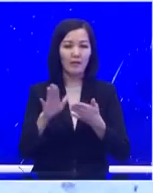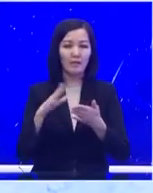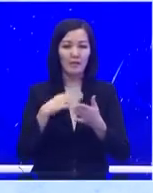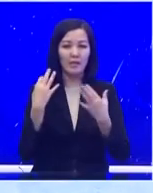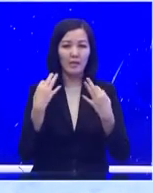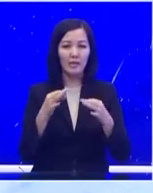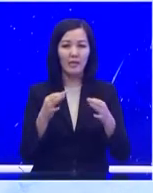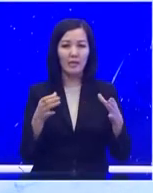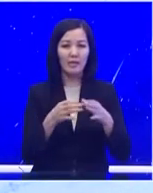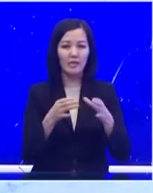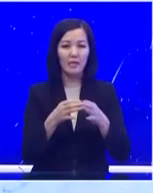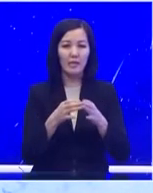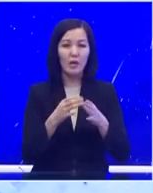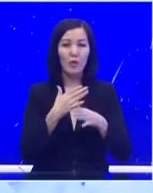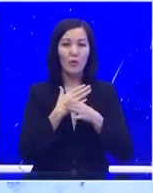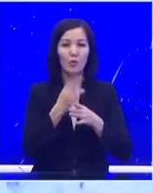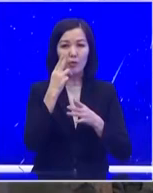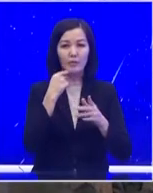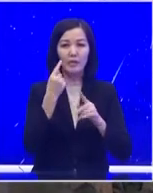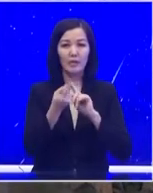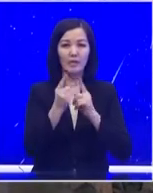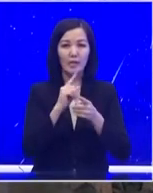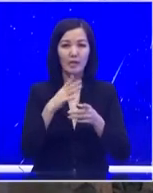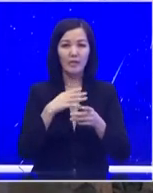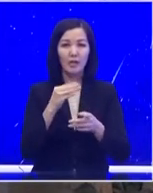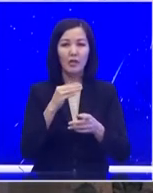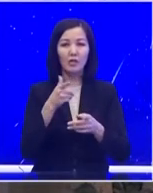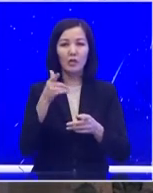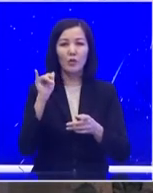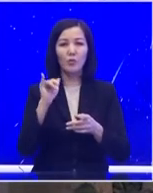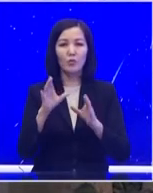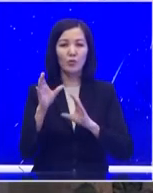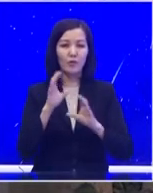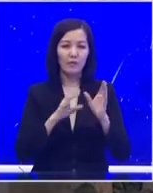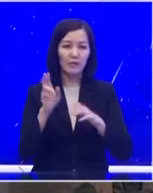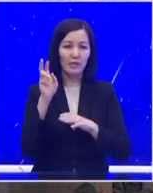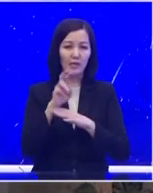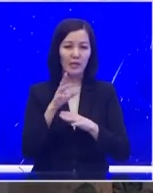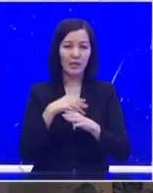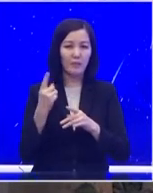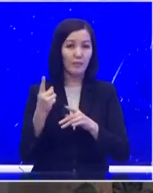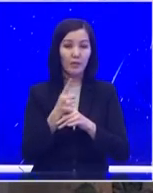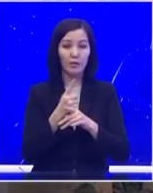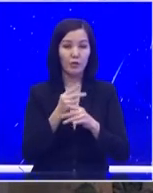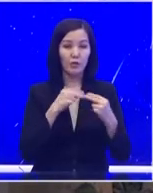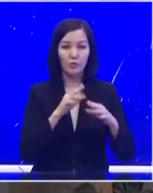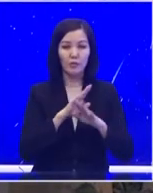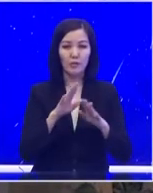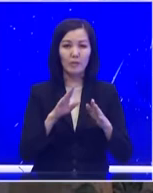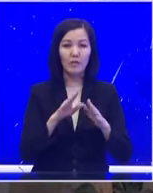қарияларға қолғабыс етуді әдетке айналдырғандарын айтады. Жетісу мемлекеттік университетінен келіп тұрмыз. Бұл біздің бірінші жұмыс емес,